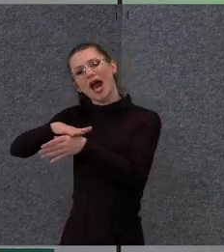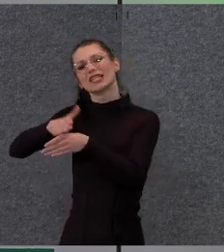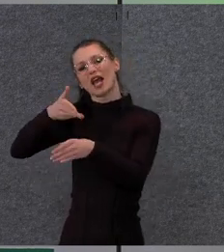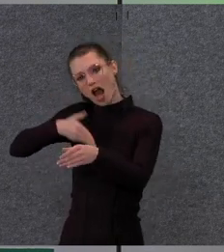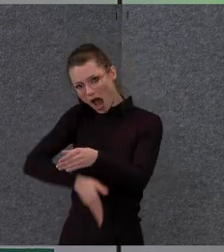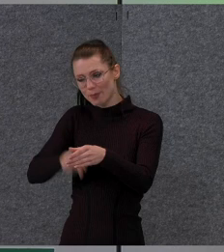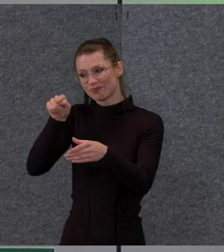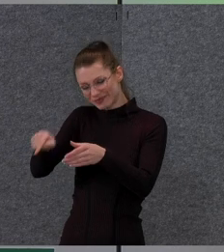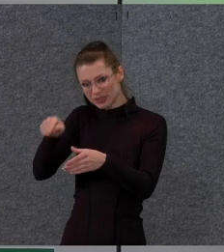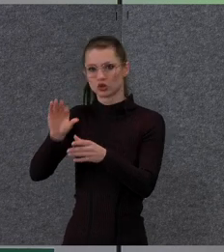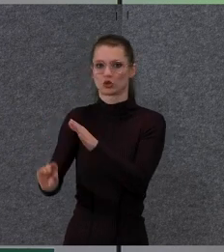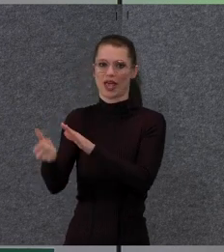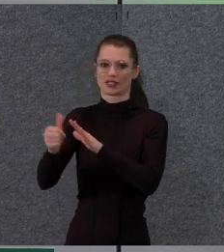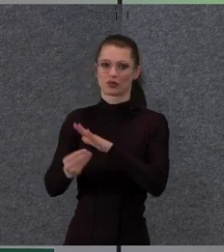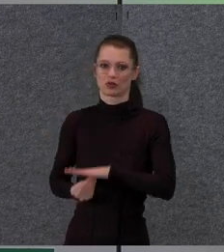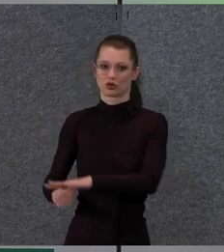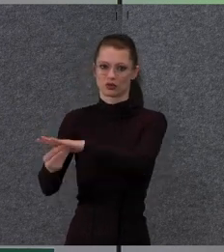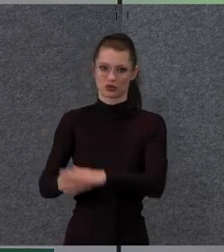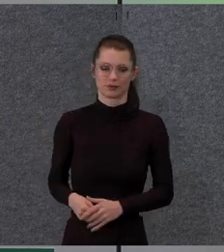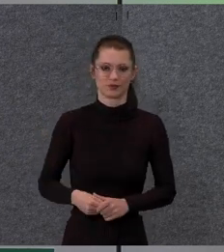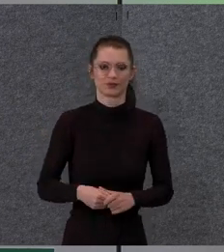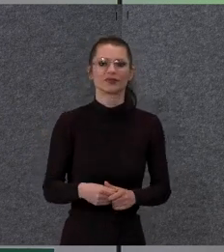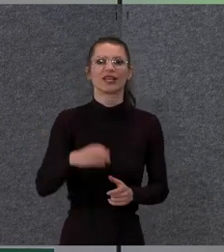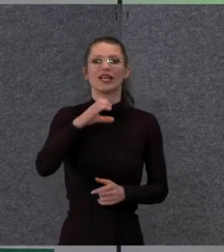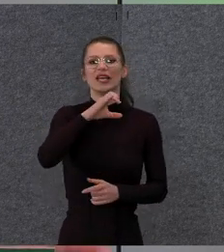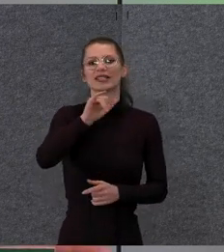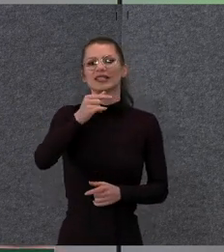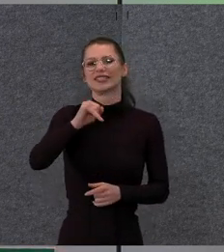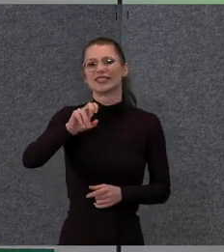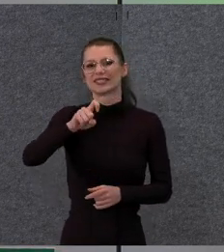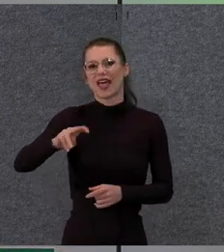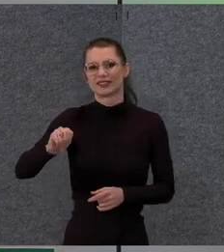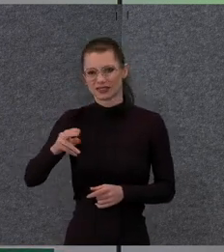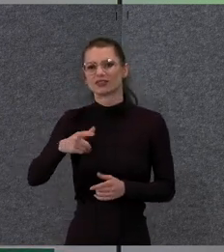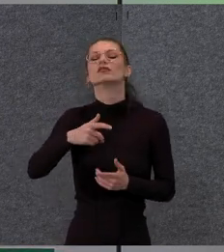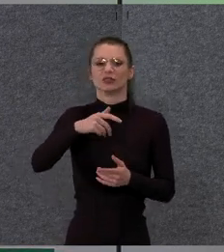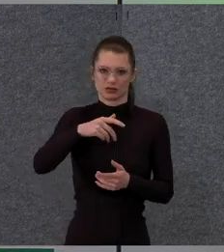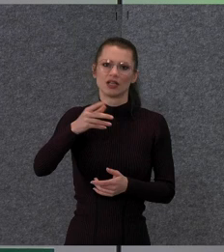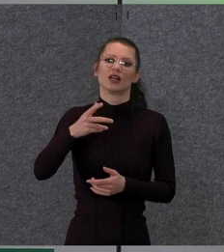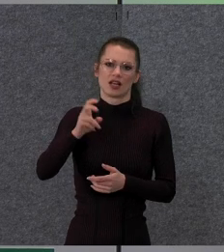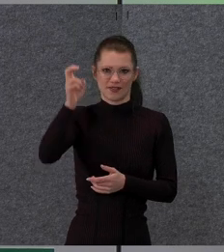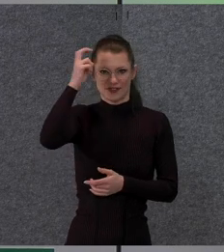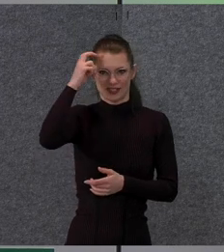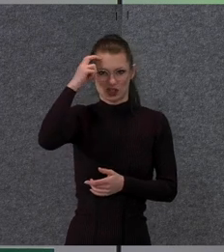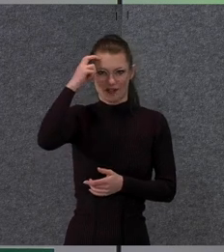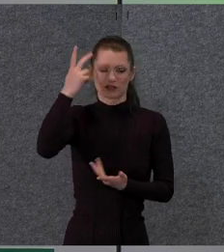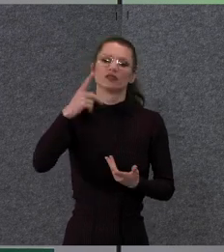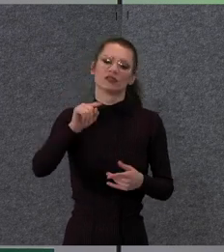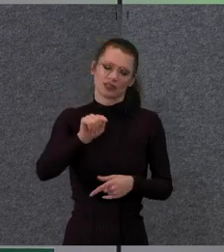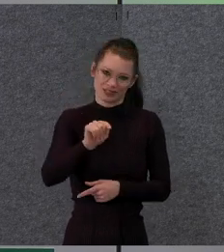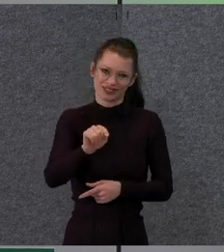Quartiere. Die Bedeutung der Citizen Science, also Bürgerinnen- und Bürgerwissenschaften